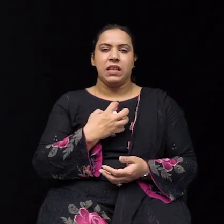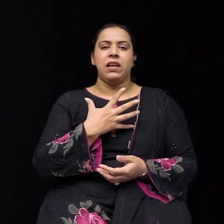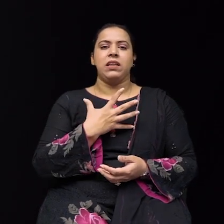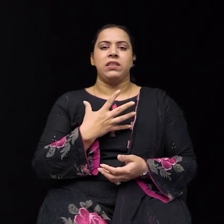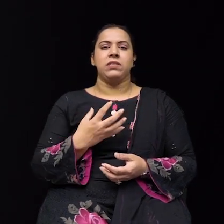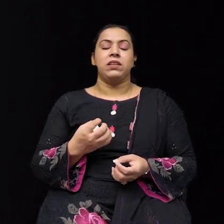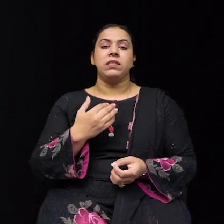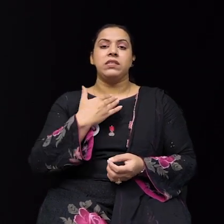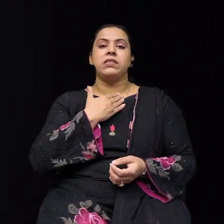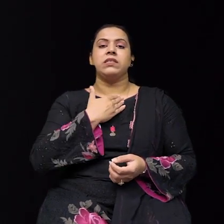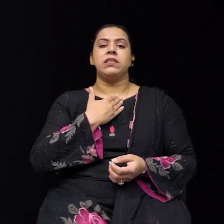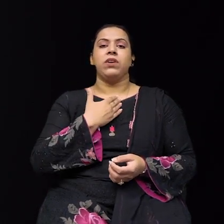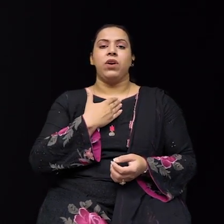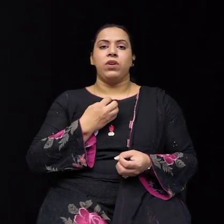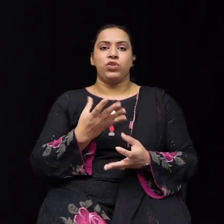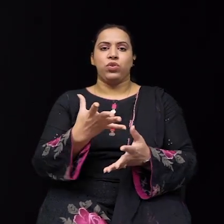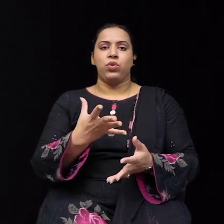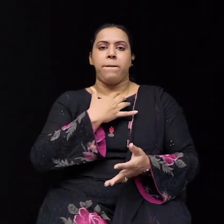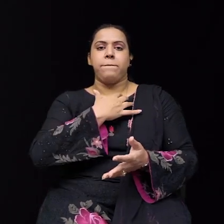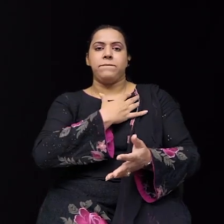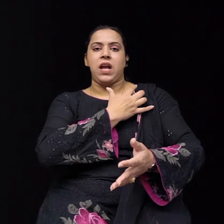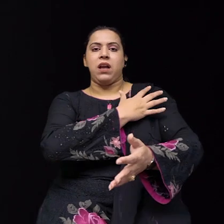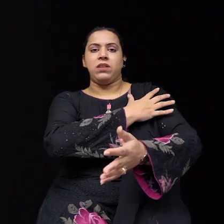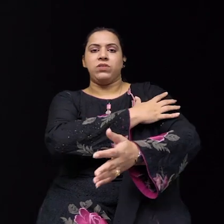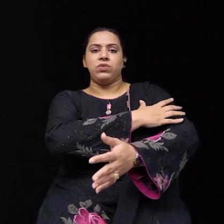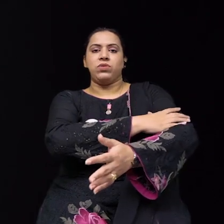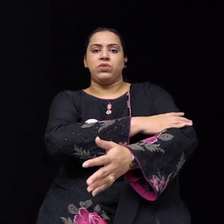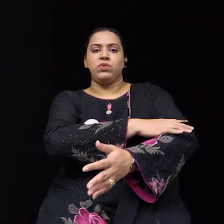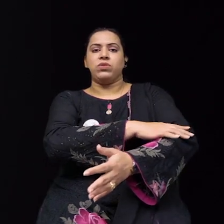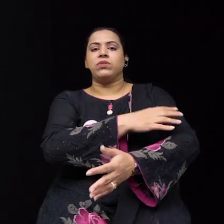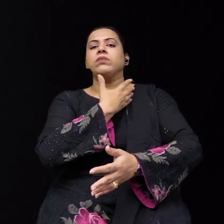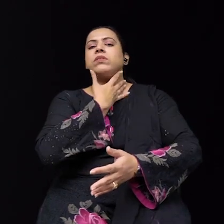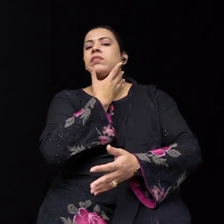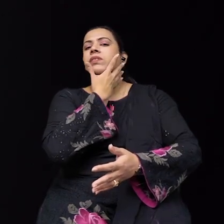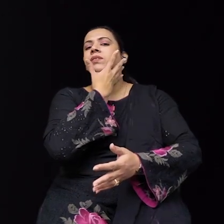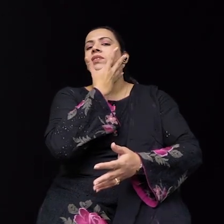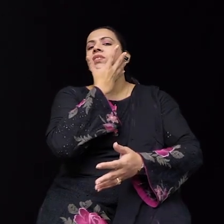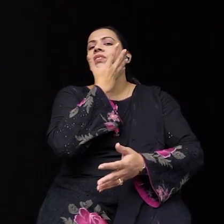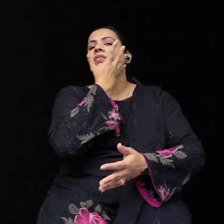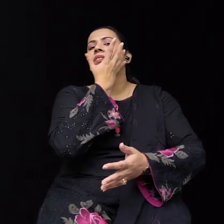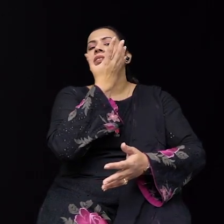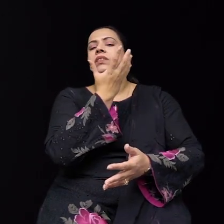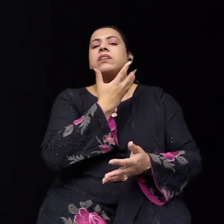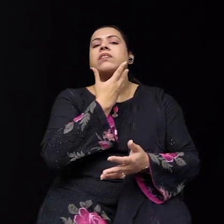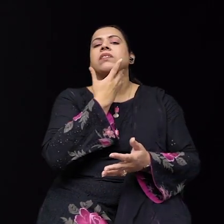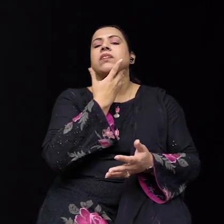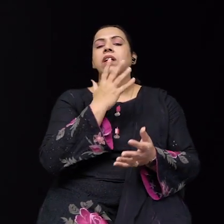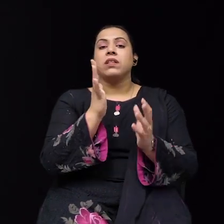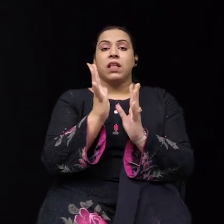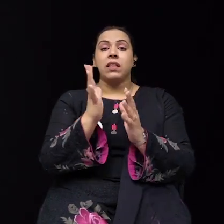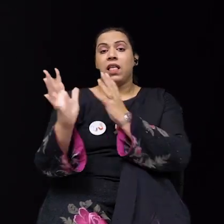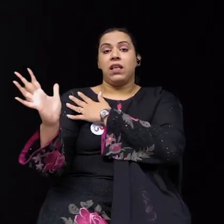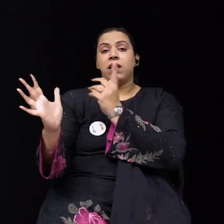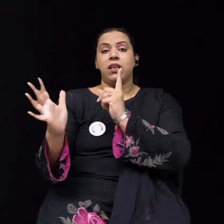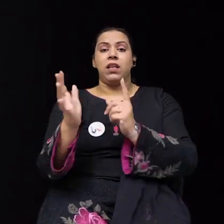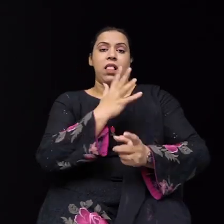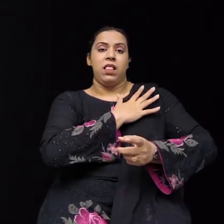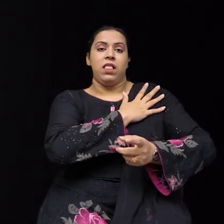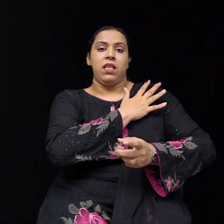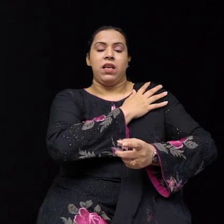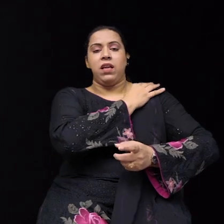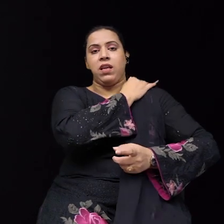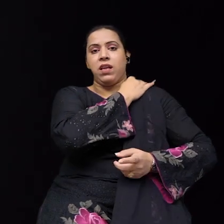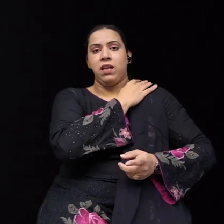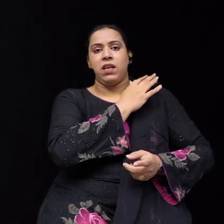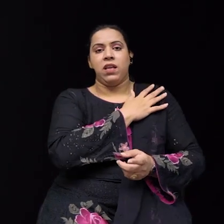جو کہ سینے سے اٹھتی ہے، بازوؤں کی طرف جاتی ہے، جبڑے کی طرف جاتی ہے، زیادہ تر لیفٹ بازو کی طرف، بائیں بازو